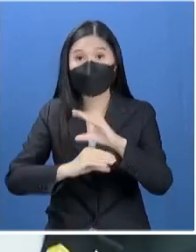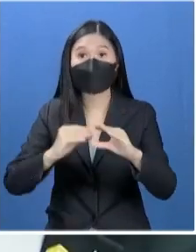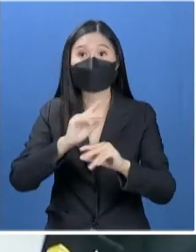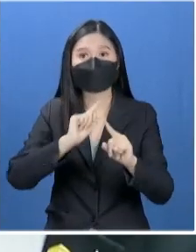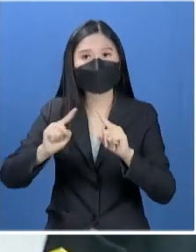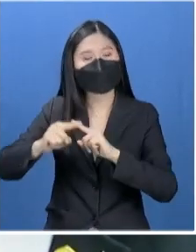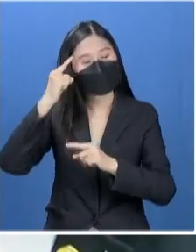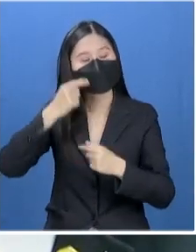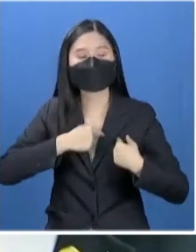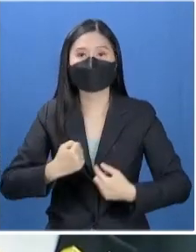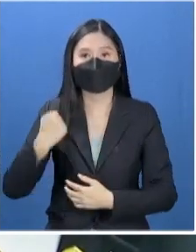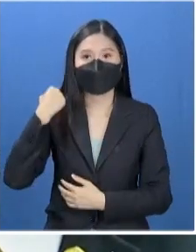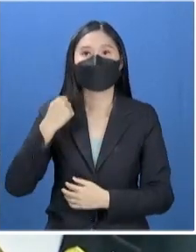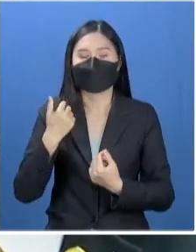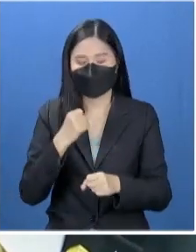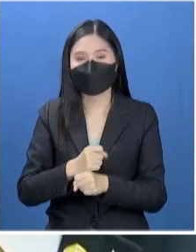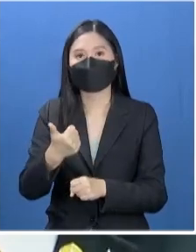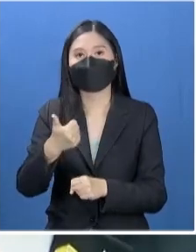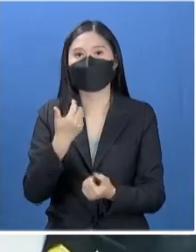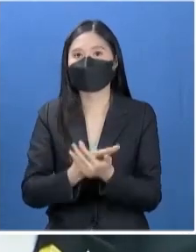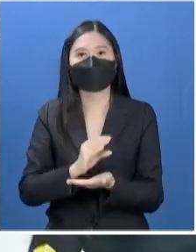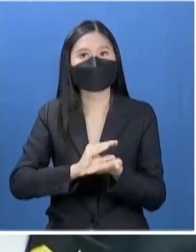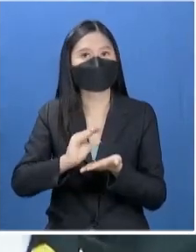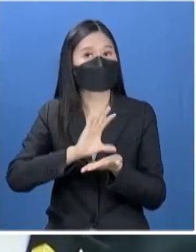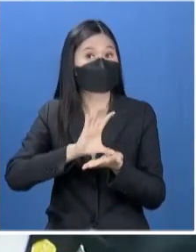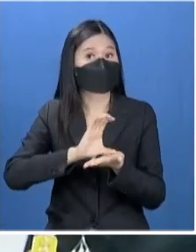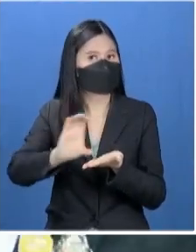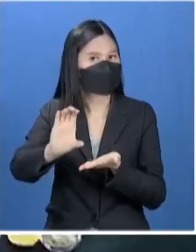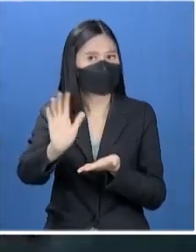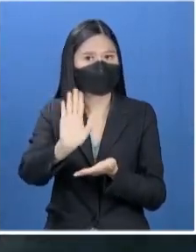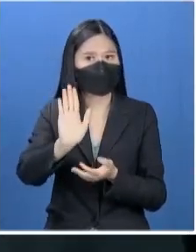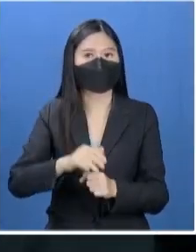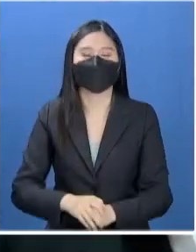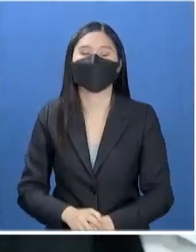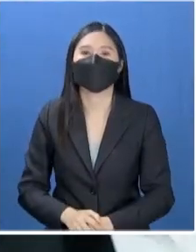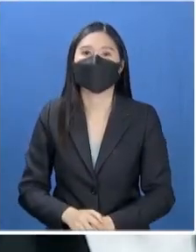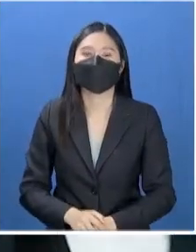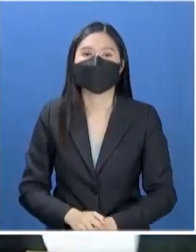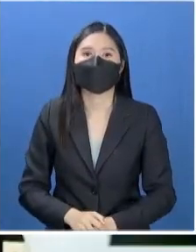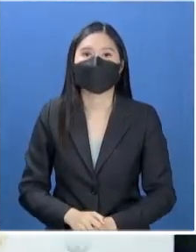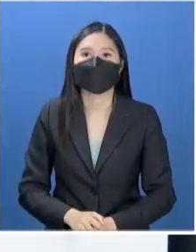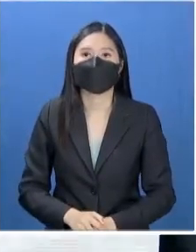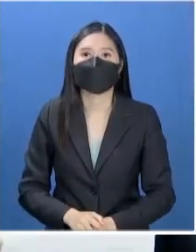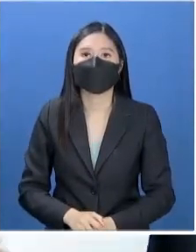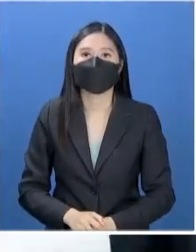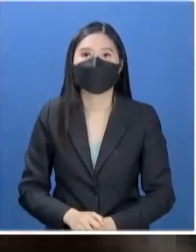การที่วางไว้ผมมั่นใจเลยว่าสามารถทำได้ไม่ต้องใช้งบประมาณเยอะด้วยลองไปฟังดูฮะ